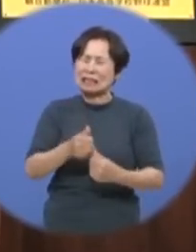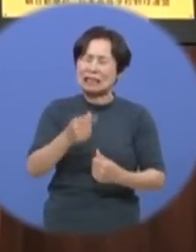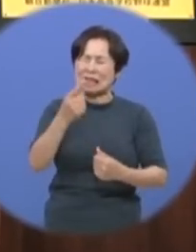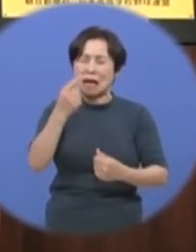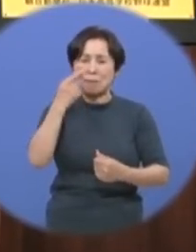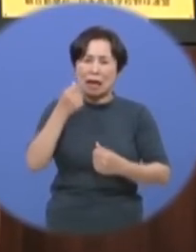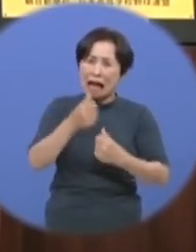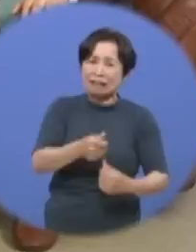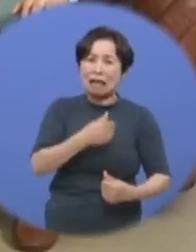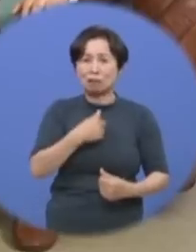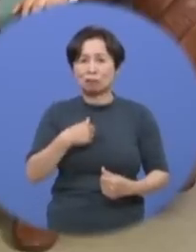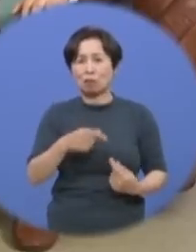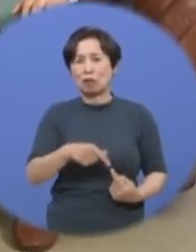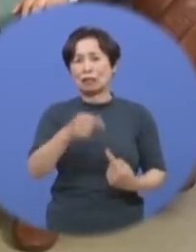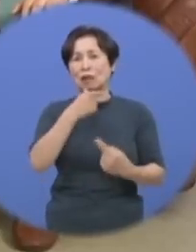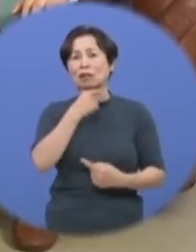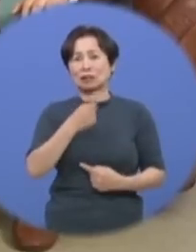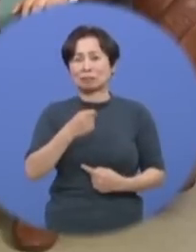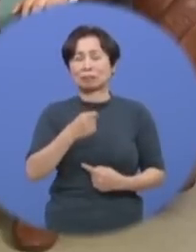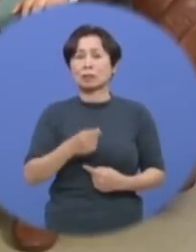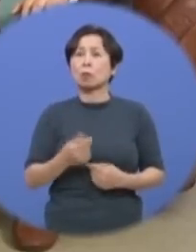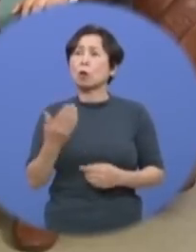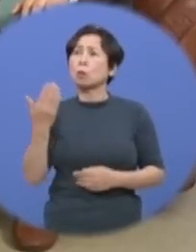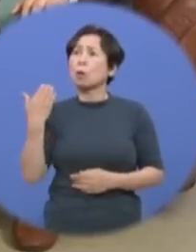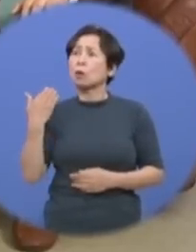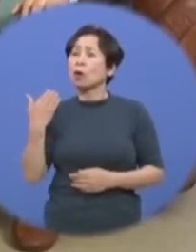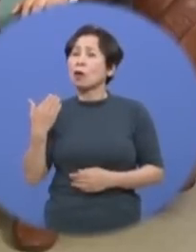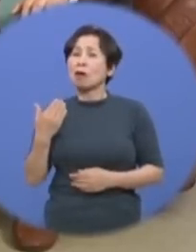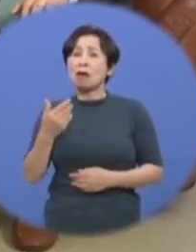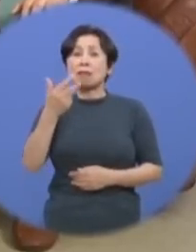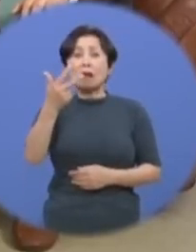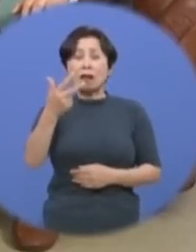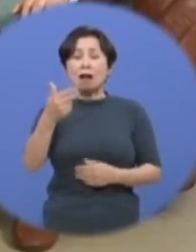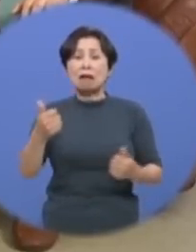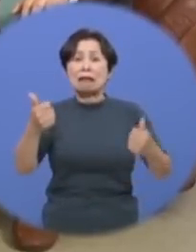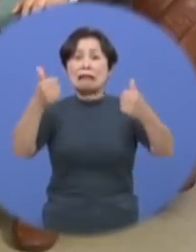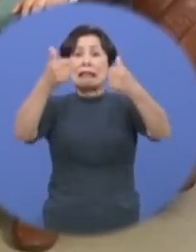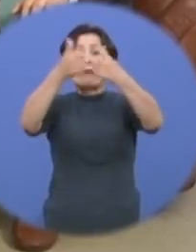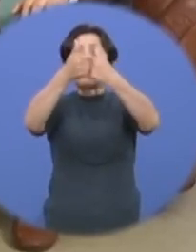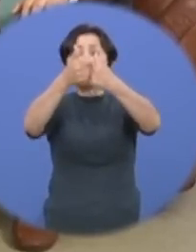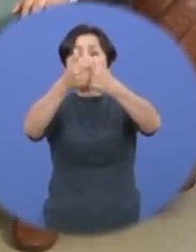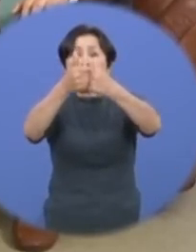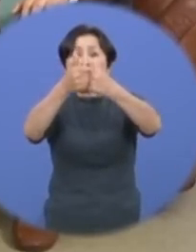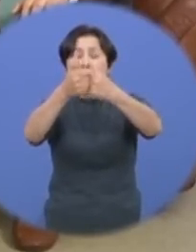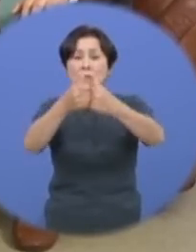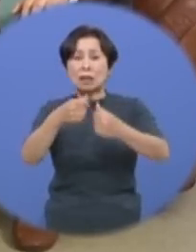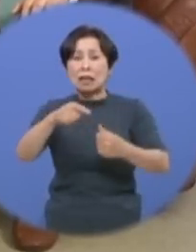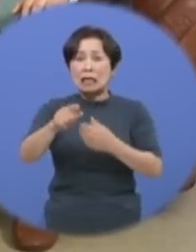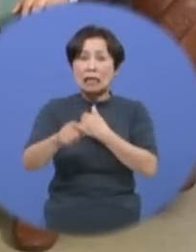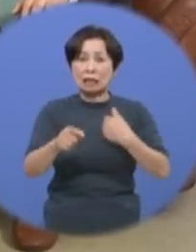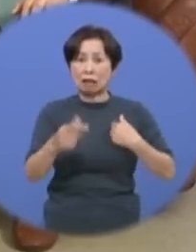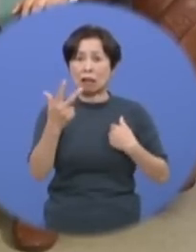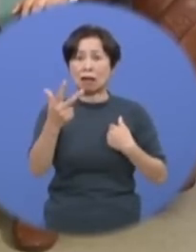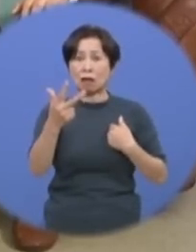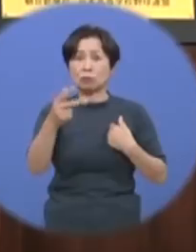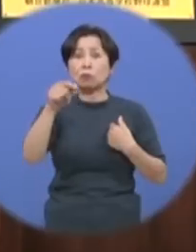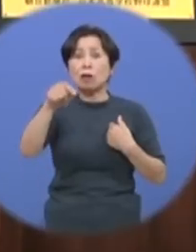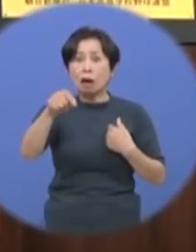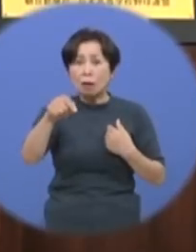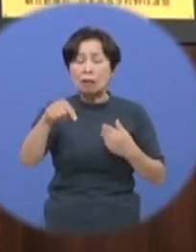まで行ったんですけどその言っとる月の1回全中のやっぱ僕は思っとるチームを引いてきたハースハズ